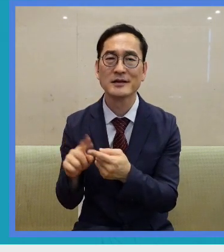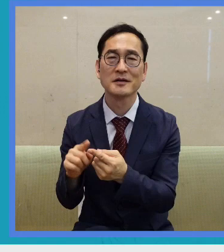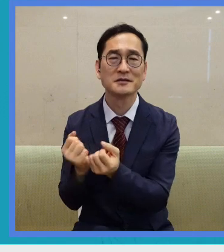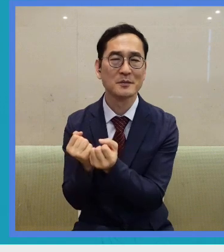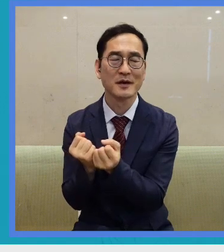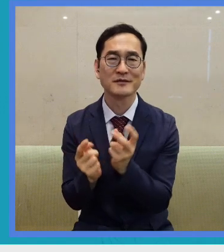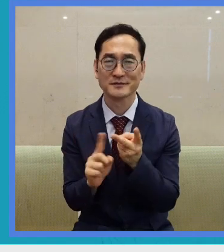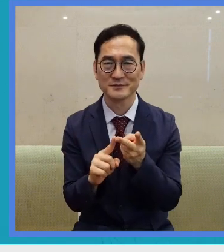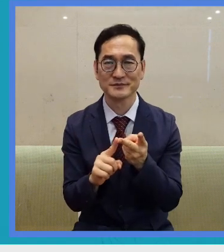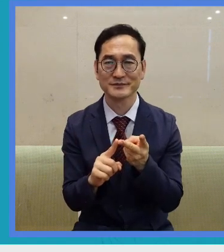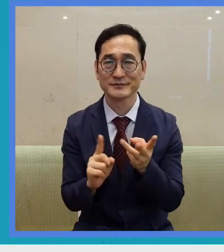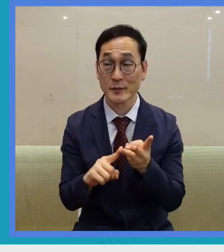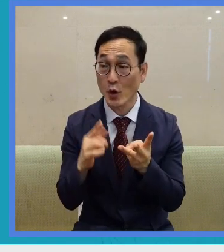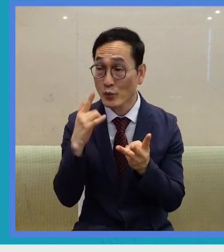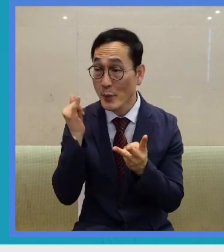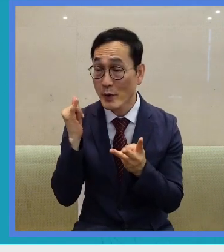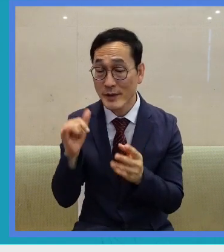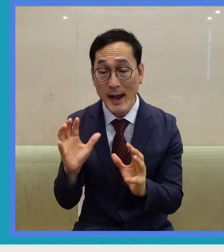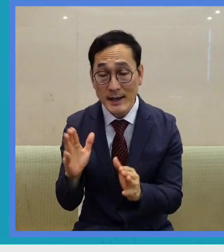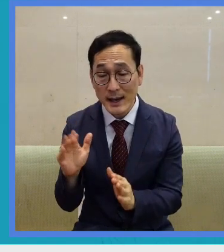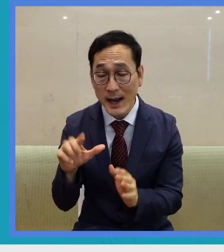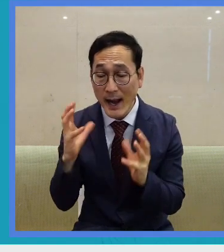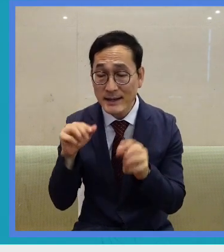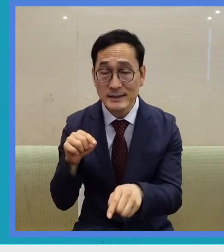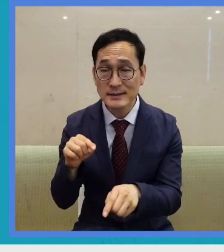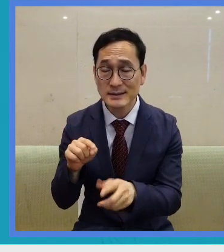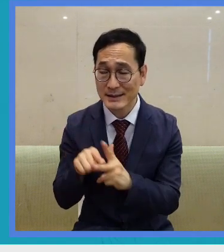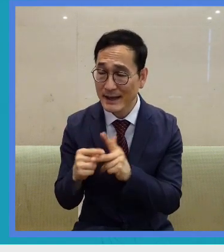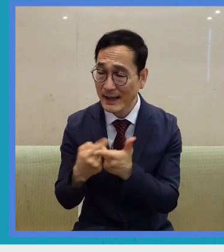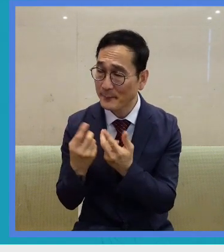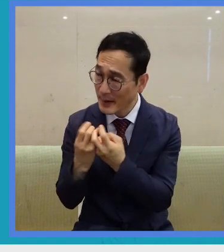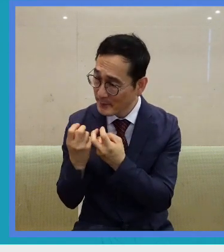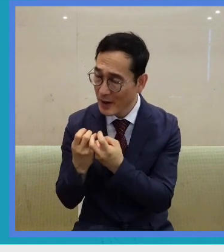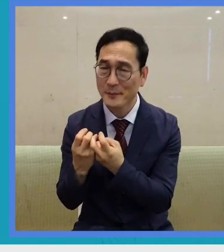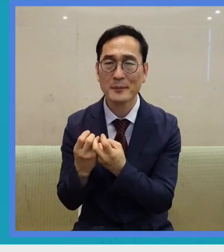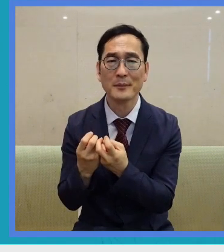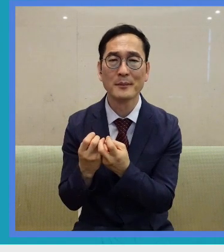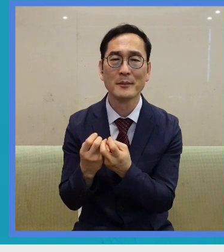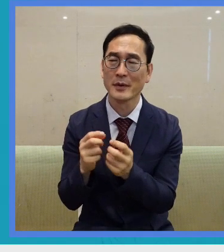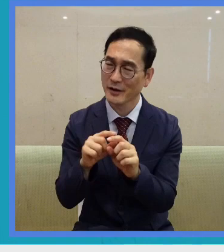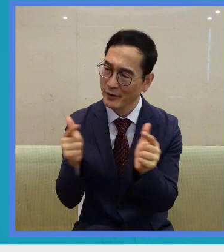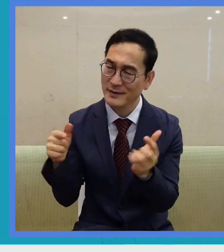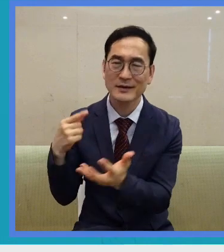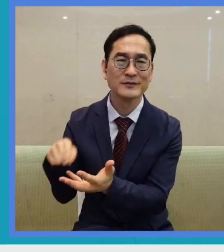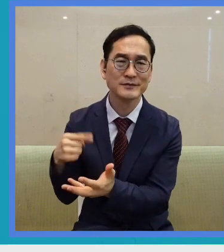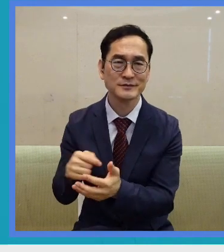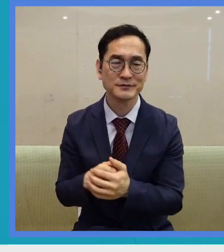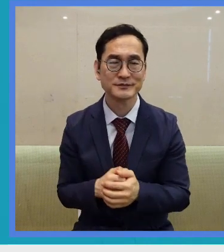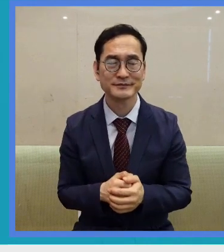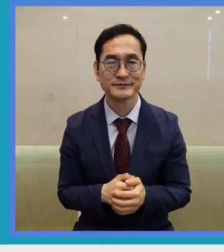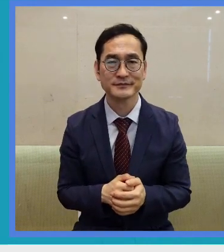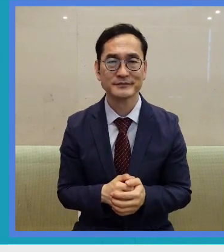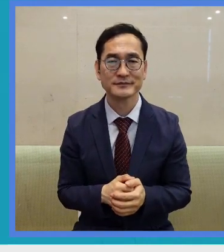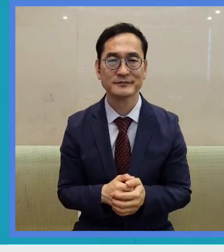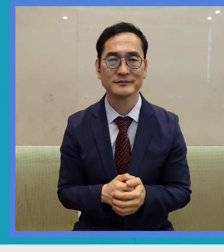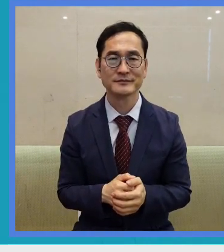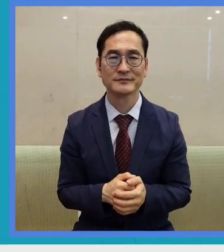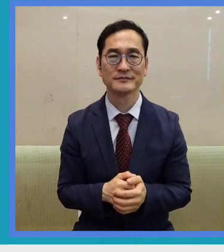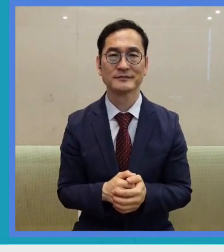특히 부모들에게 어떻게 하면 아이들을 이해할 수 있는지 이런 쪽으로 지침을 제공하고요. 그리고 이제